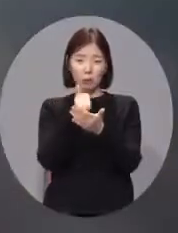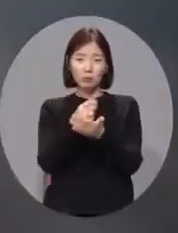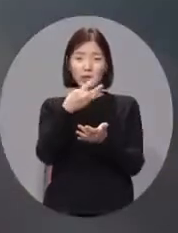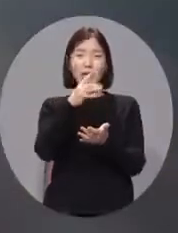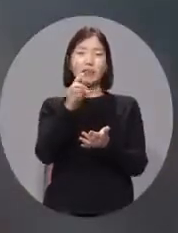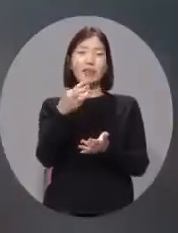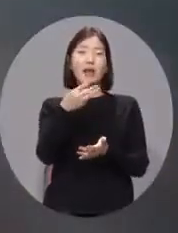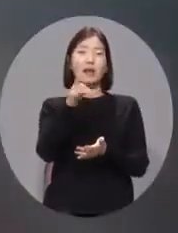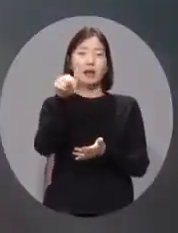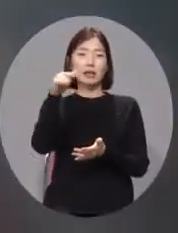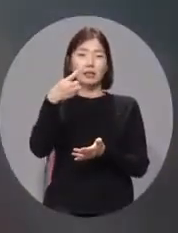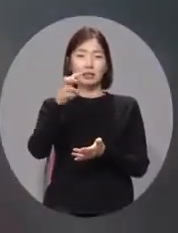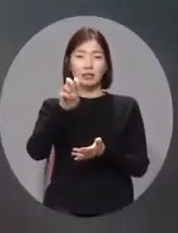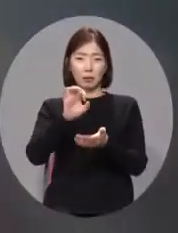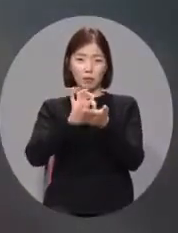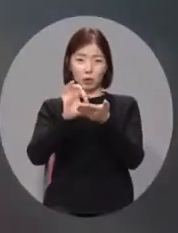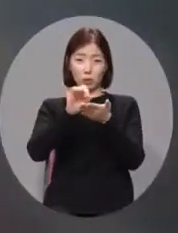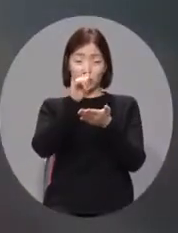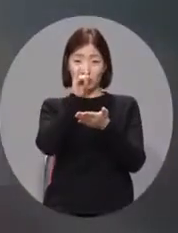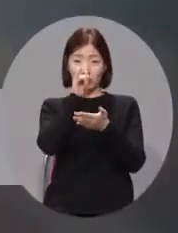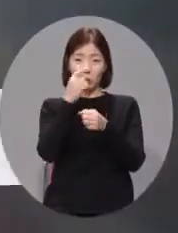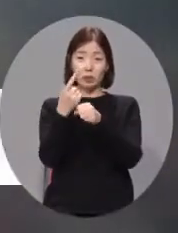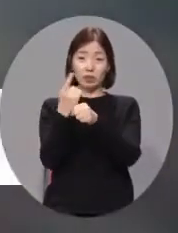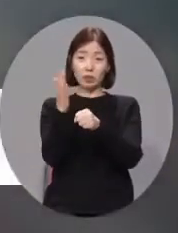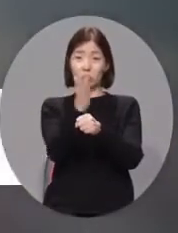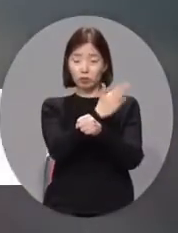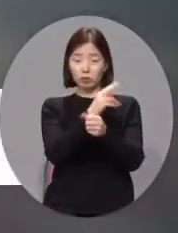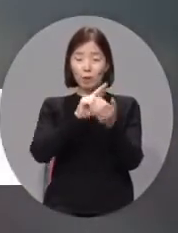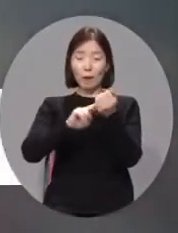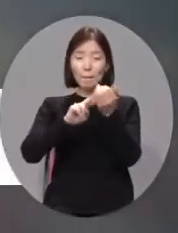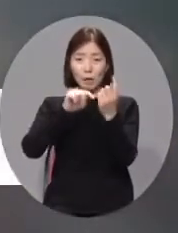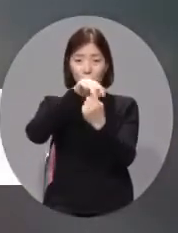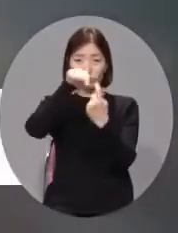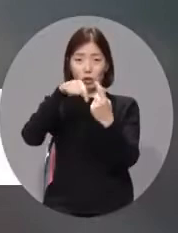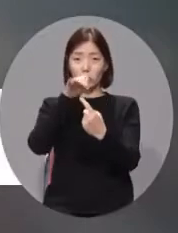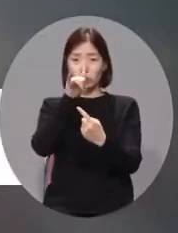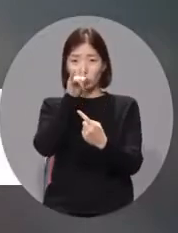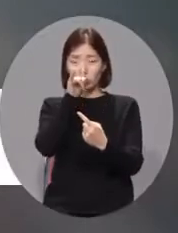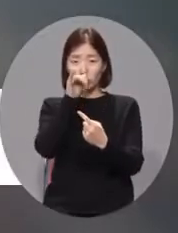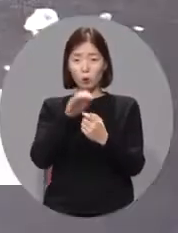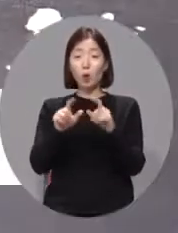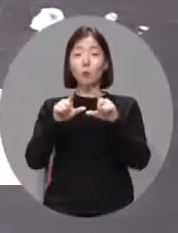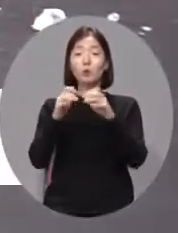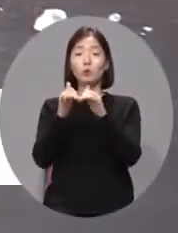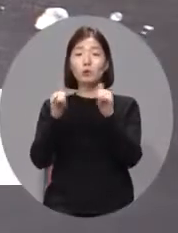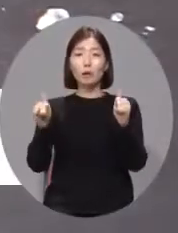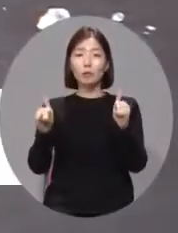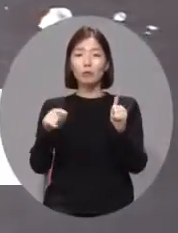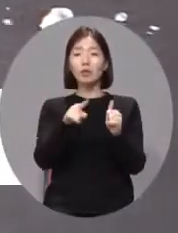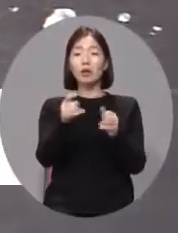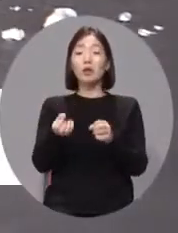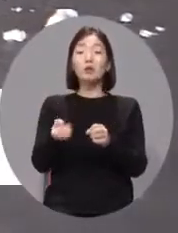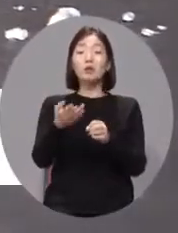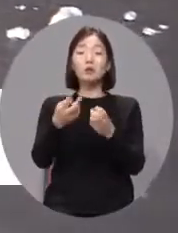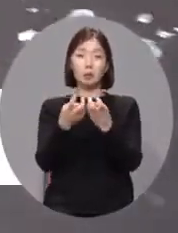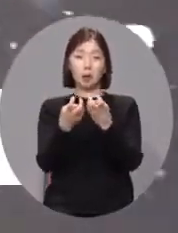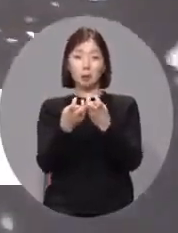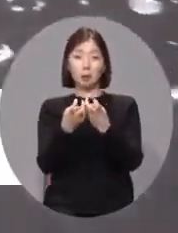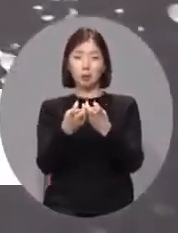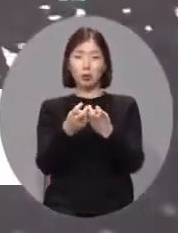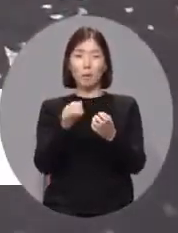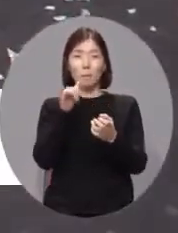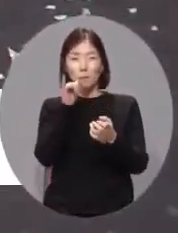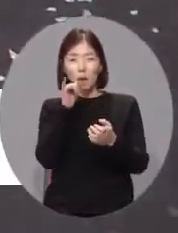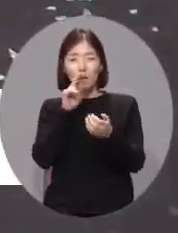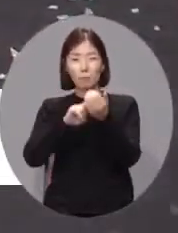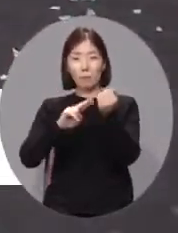텔레그램이 활용됐습니다. 지난해부터 마약 판매방을 운영했는데 일반인들에게 일명 던지기 수법으로 마약을